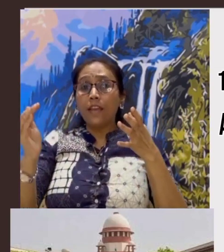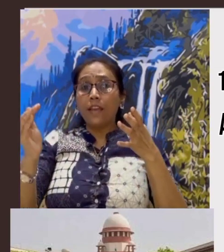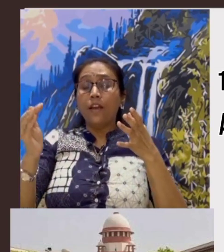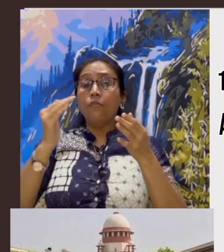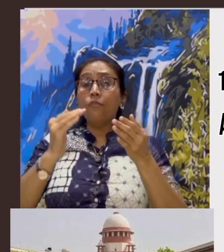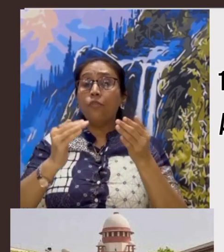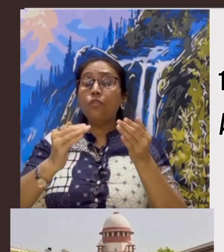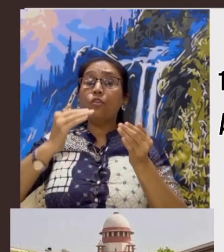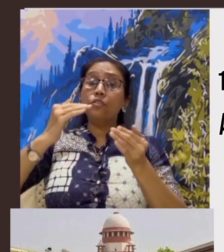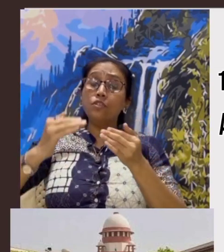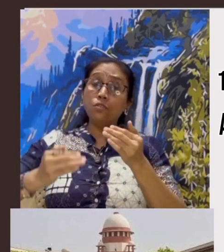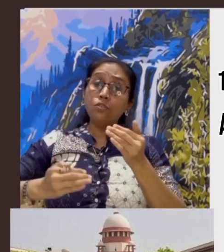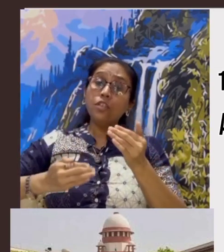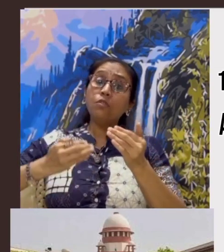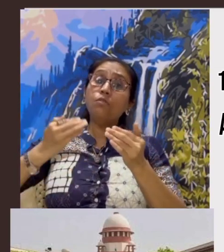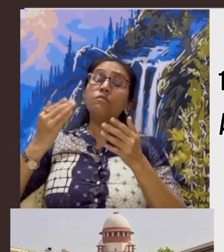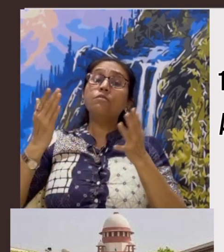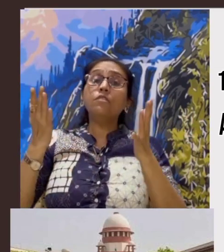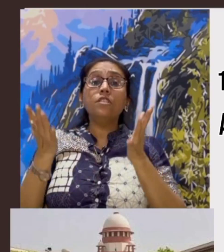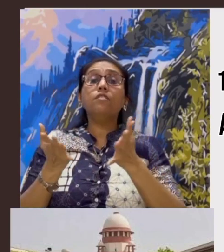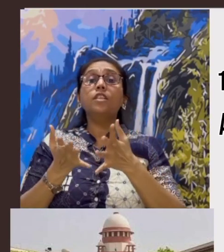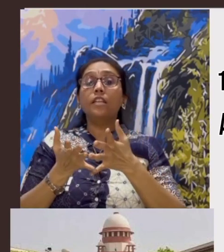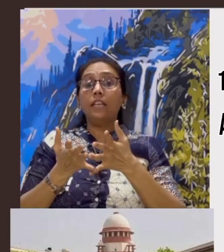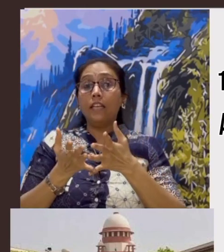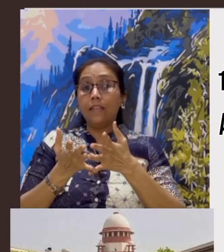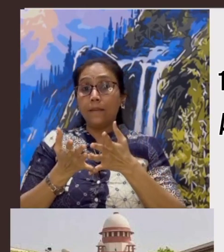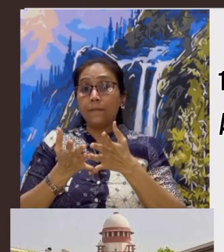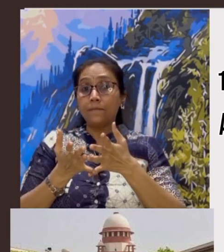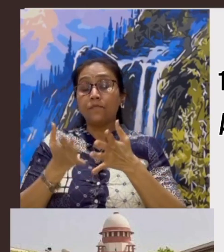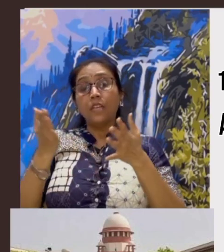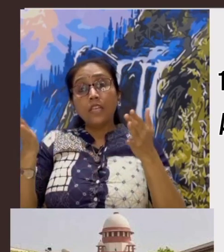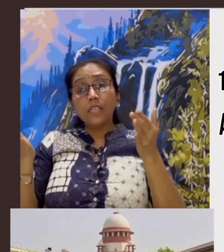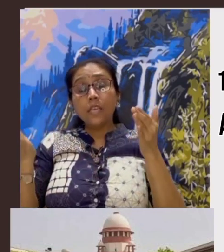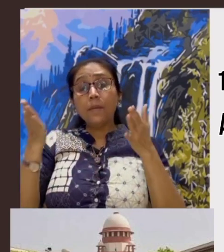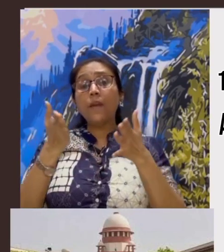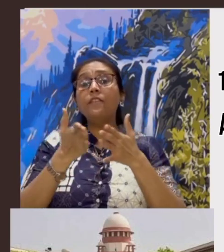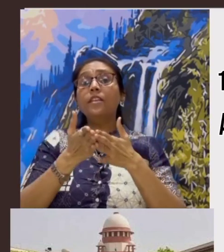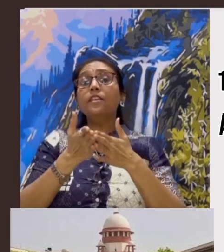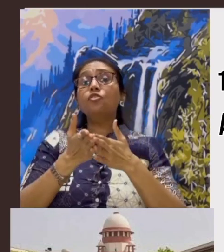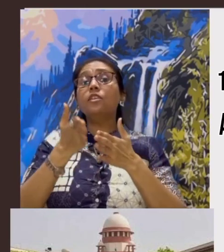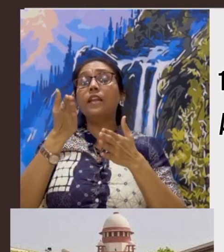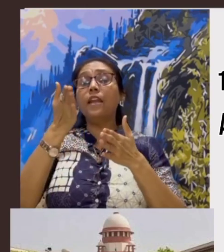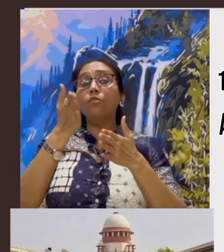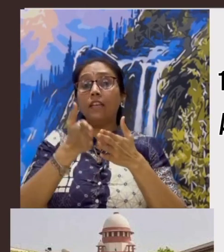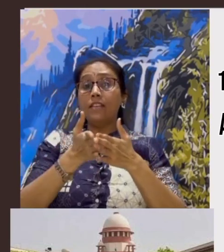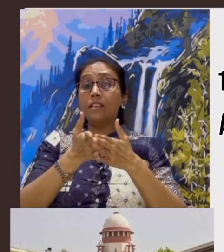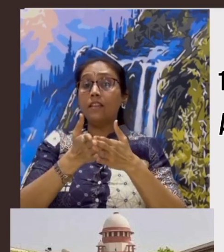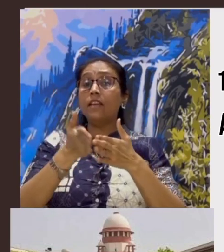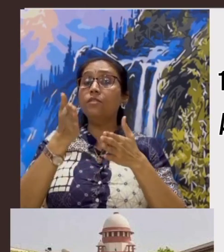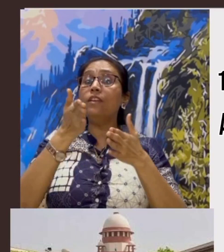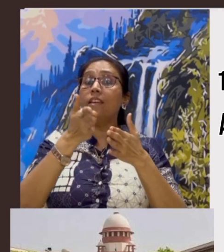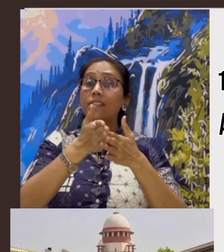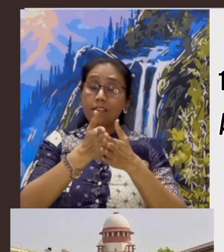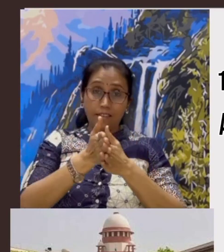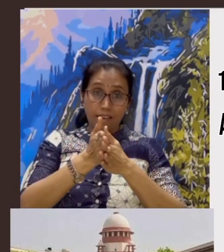है वो कॉन्स्टिट्यूशनल गोल्स को अचीव करने के लिए किसी भी प्राइवेट इंडिविजुअल की लैंड को लेना चाहता है तो वो